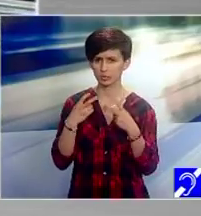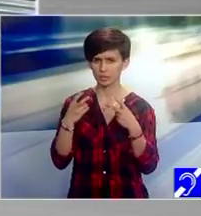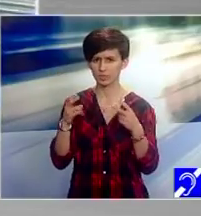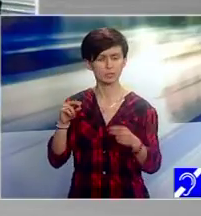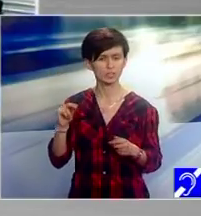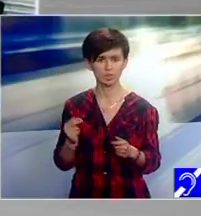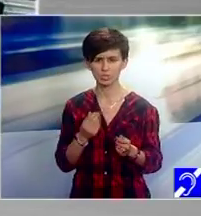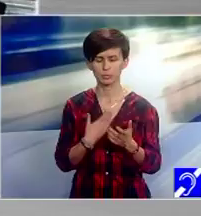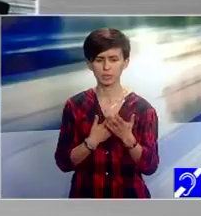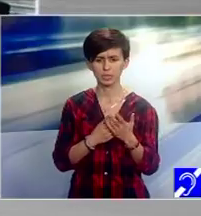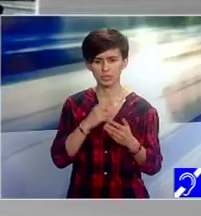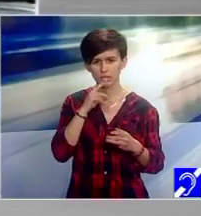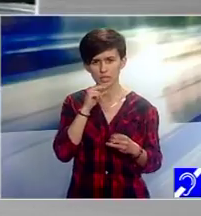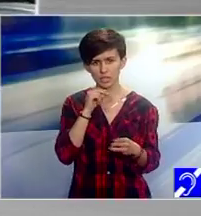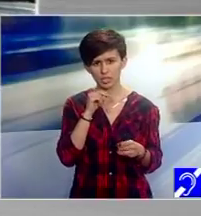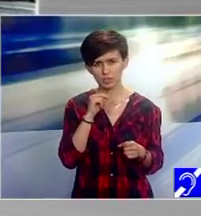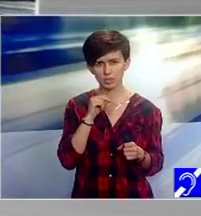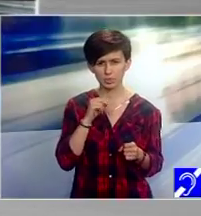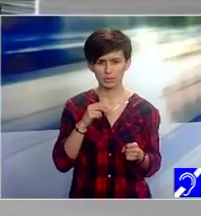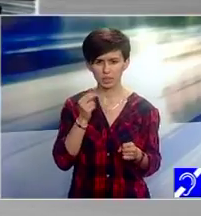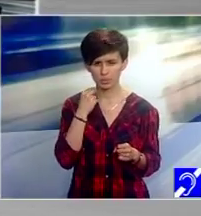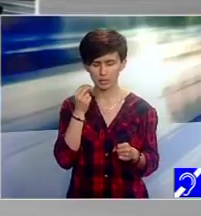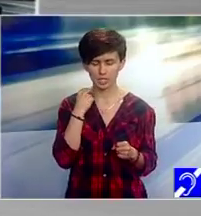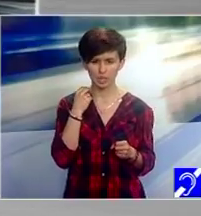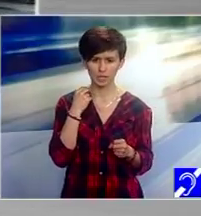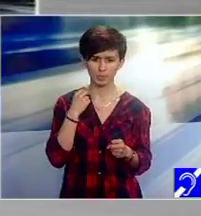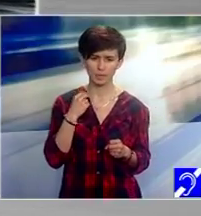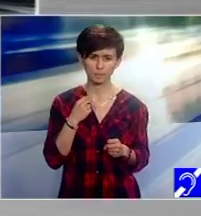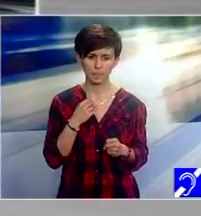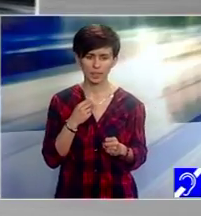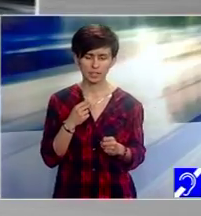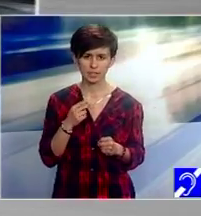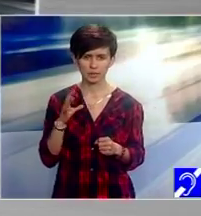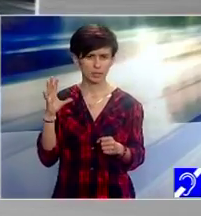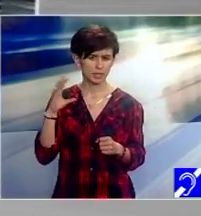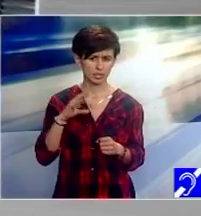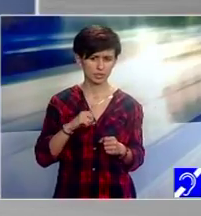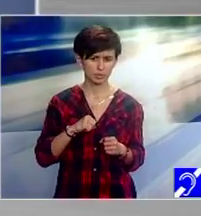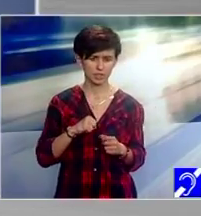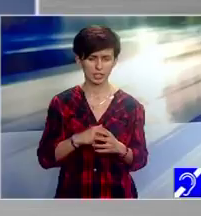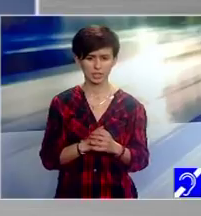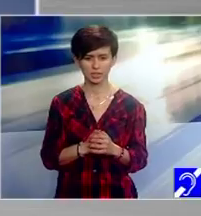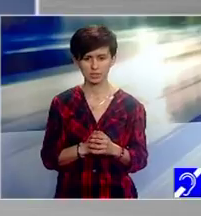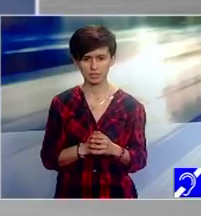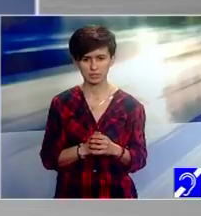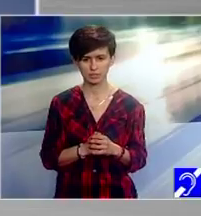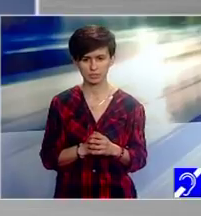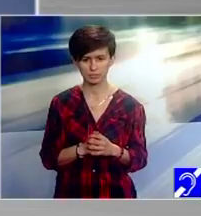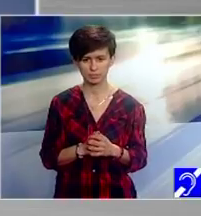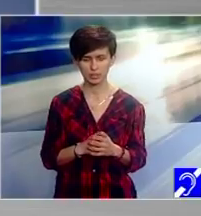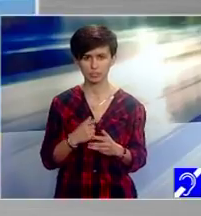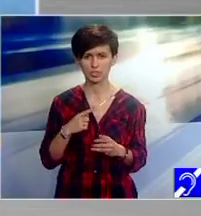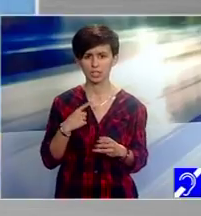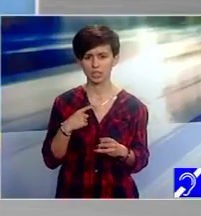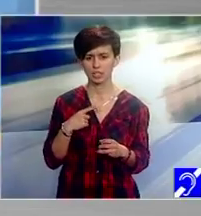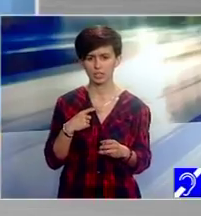pentru că este vorba de a lua masa, exact așa cum îi spune și numele, pe întuneric. Adică de a este te pune în papucii unei